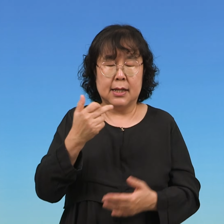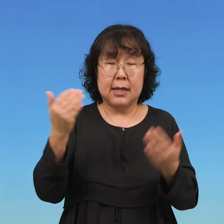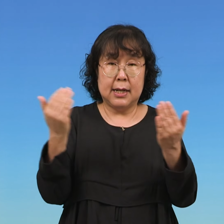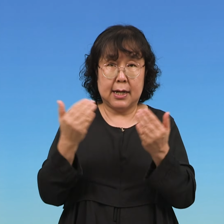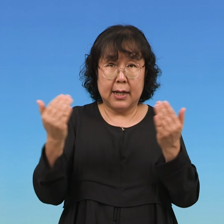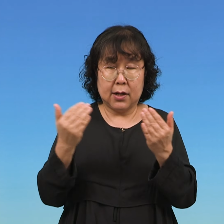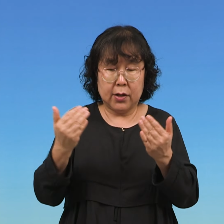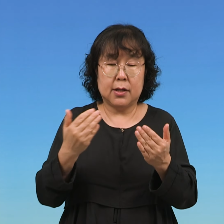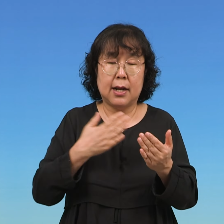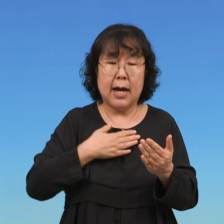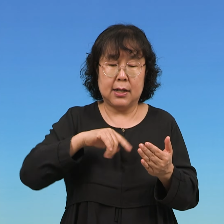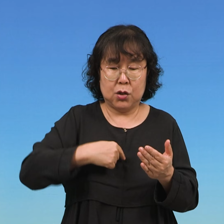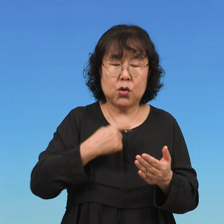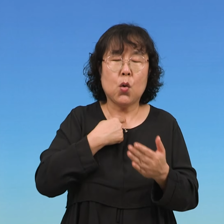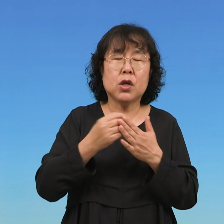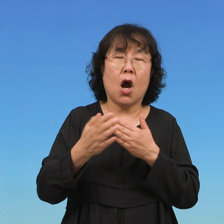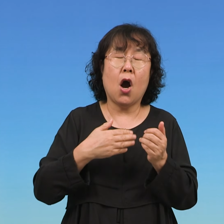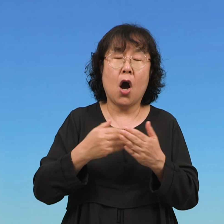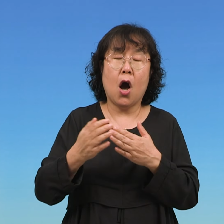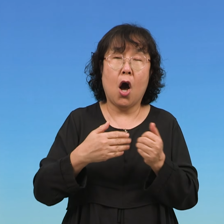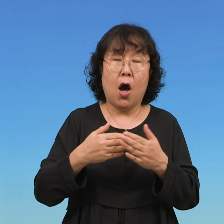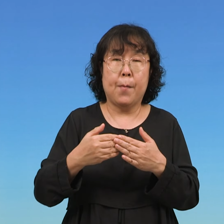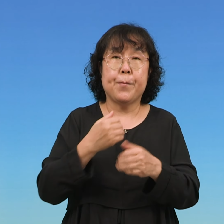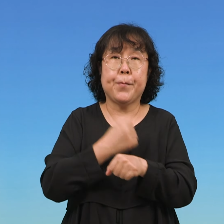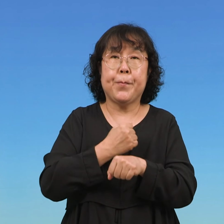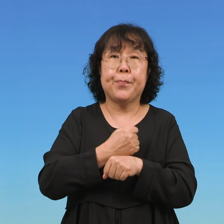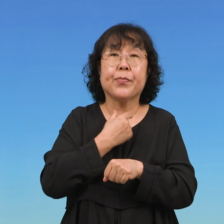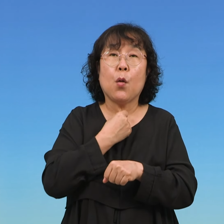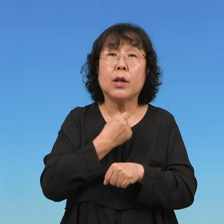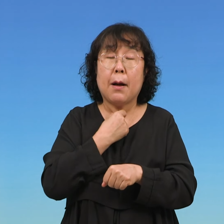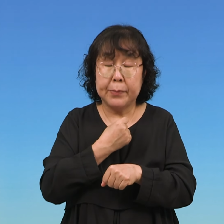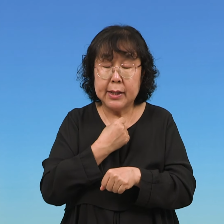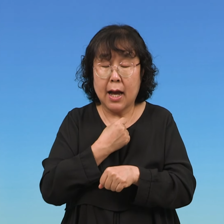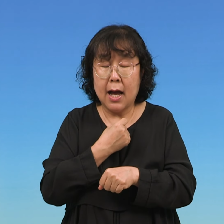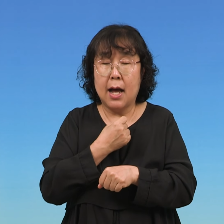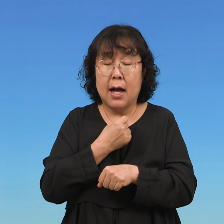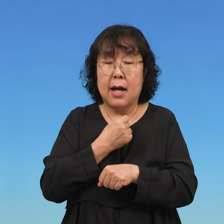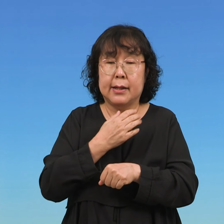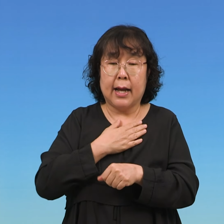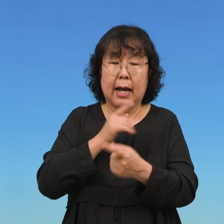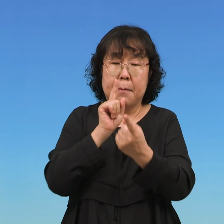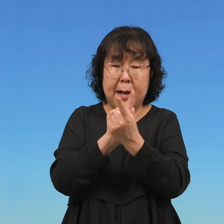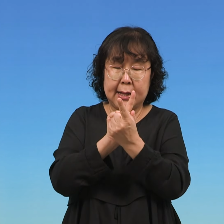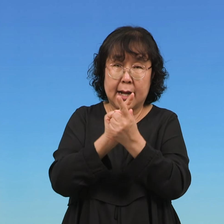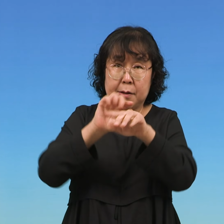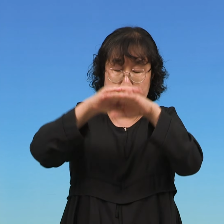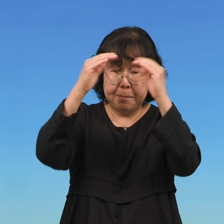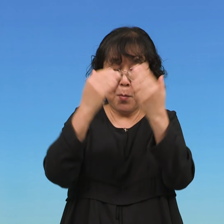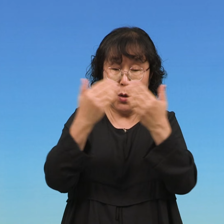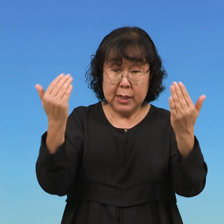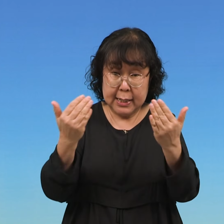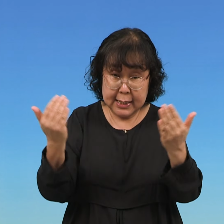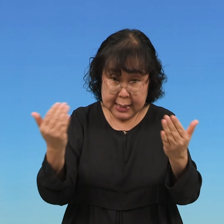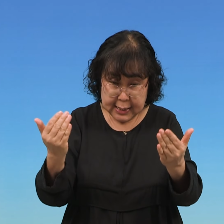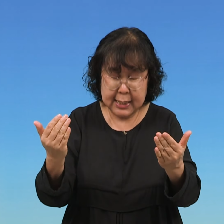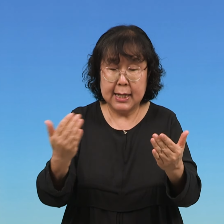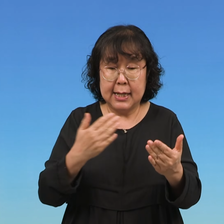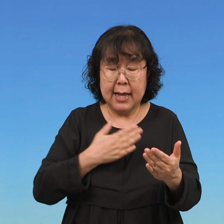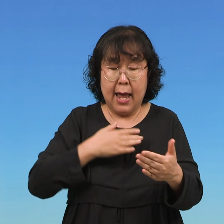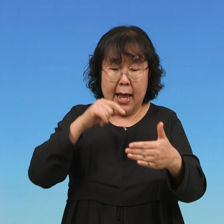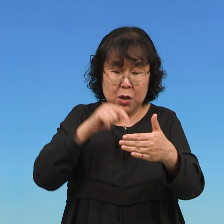내가 맞닥뜨리는이 모든 것들이 다 내 안에 탐심을 없애고 자족을 가져다주는